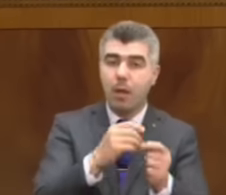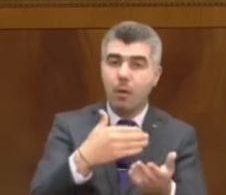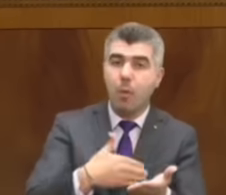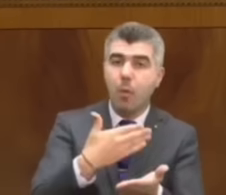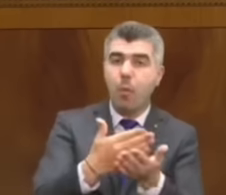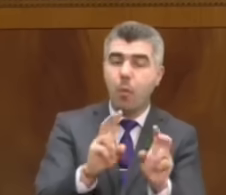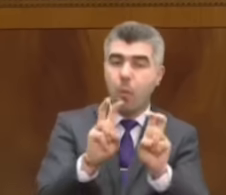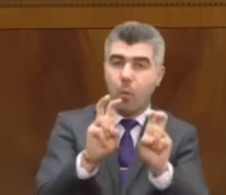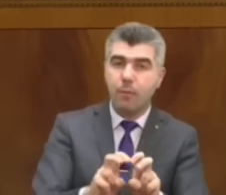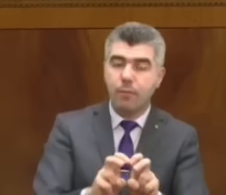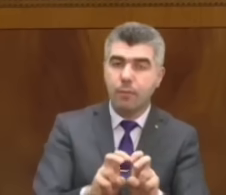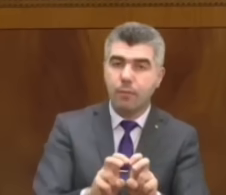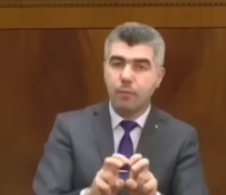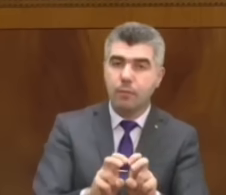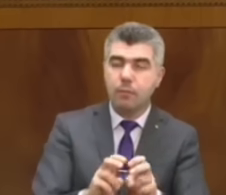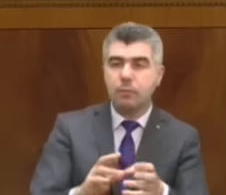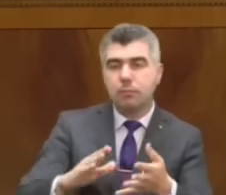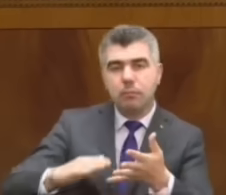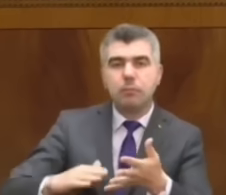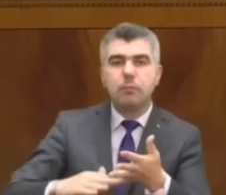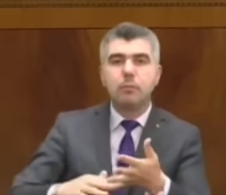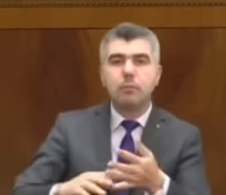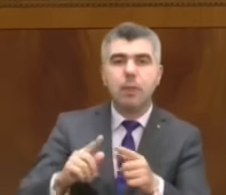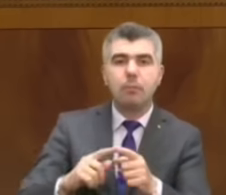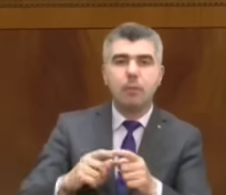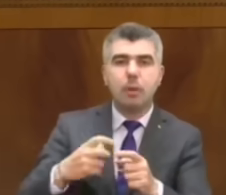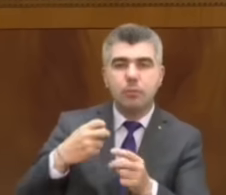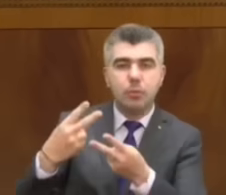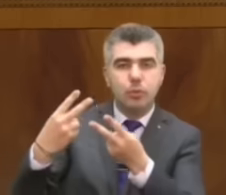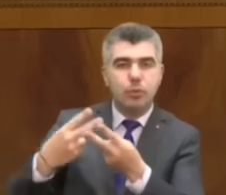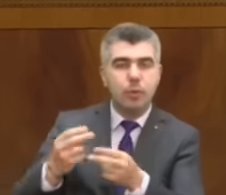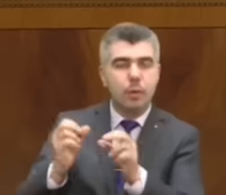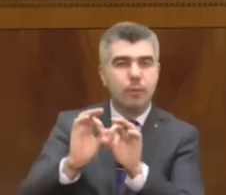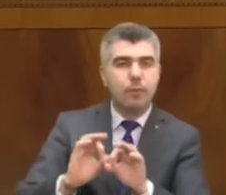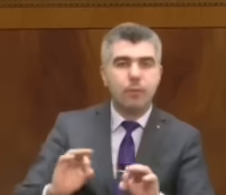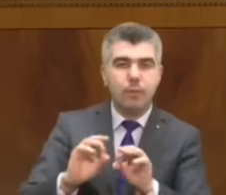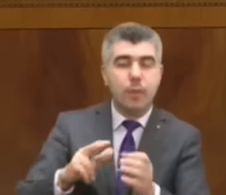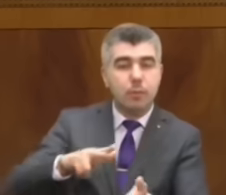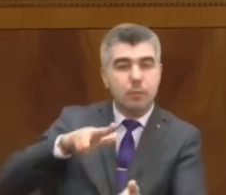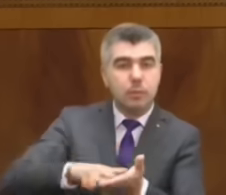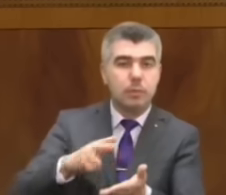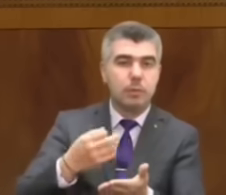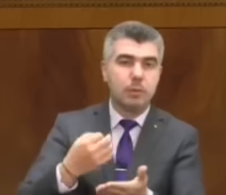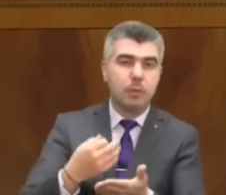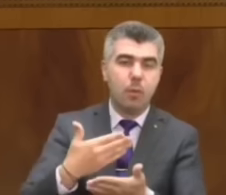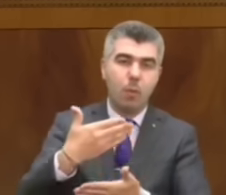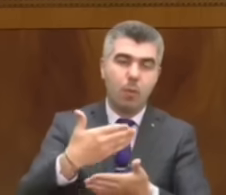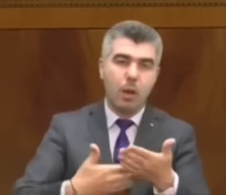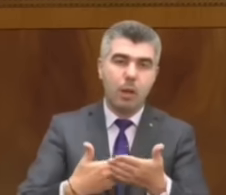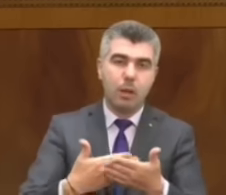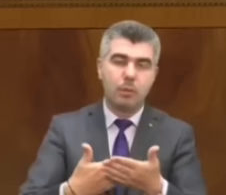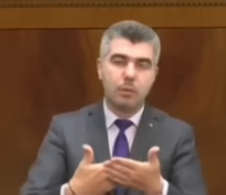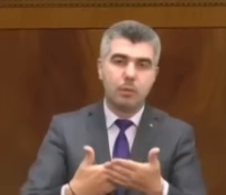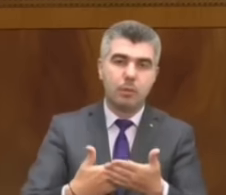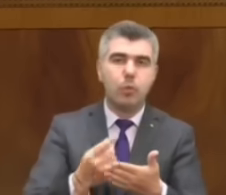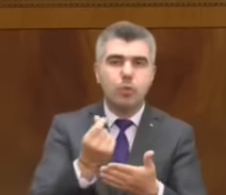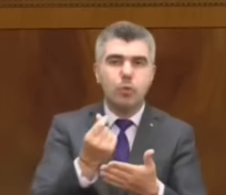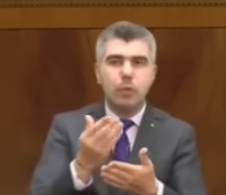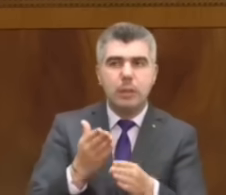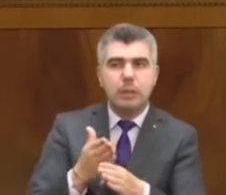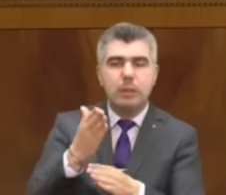الاستثمار، والتعمير مرتبط اساسا بالرخص. سيد الرئيس دير واحد الجوله شويه في الجماعات اللي